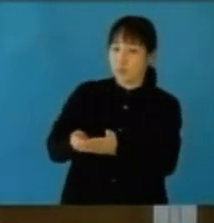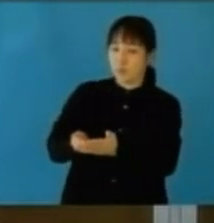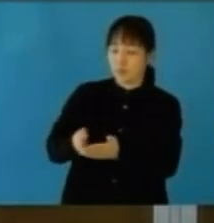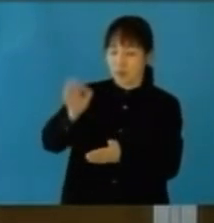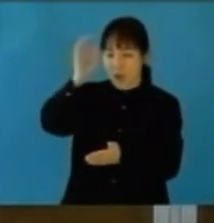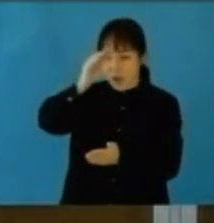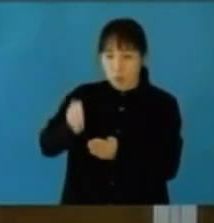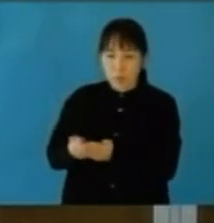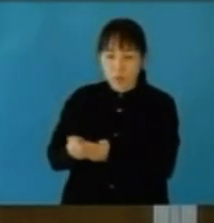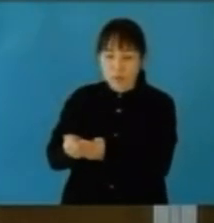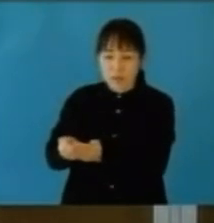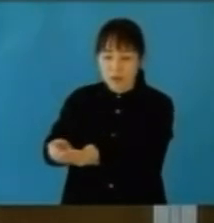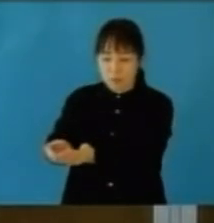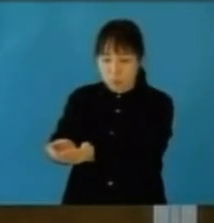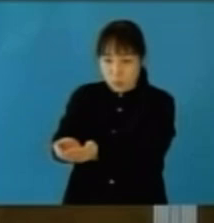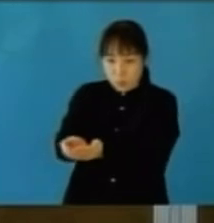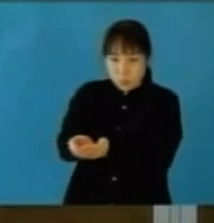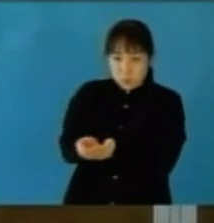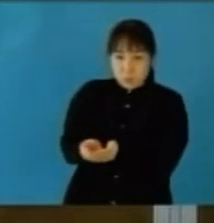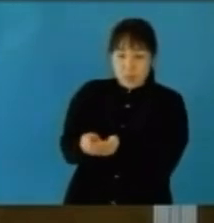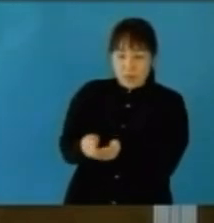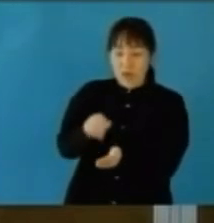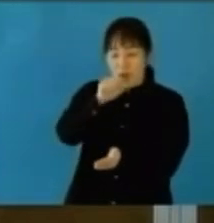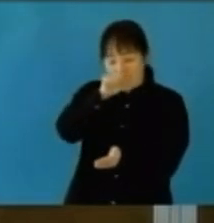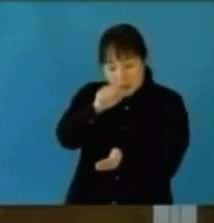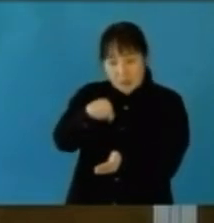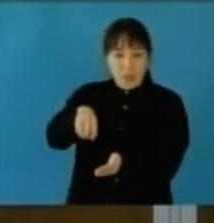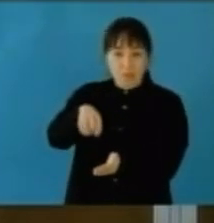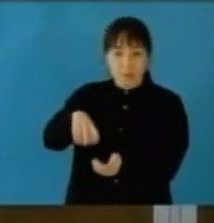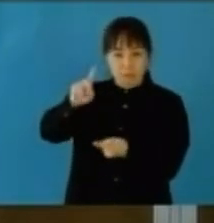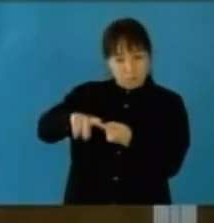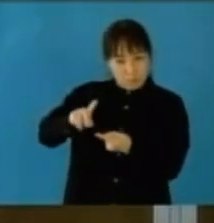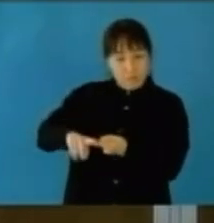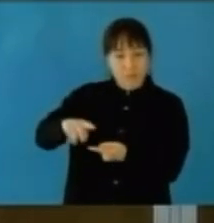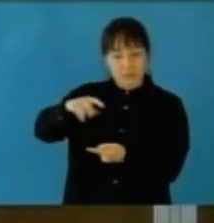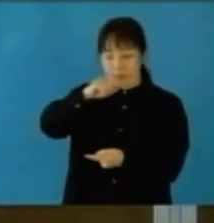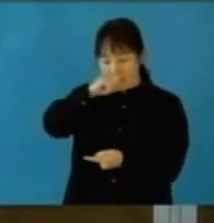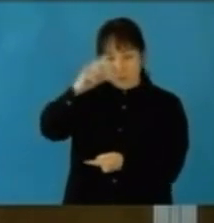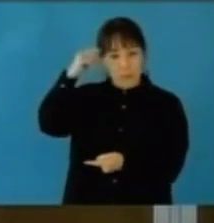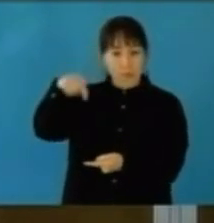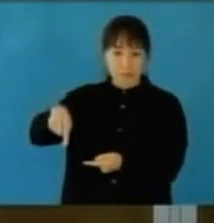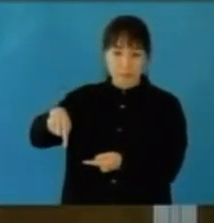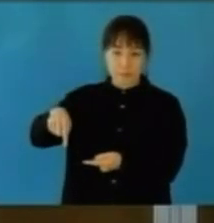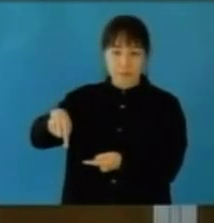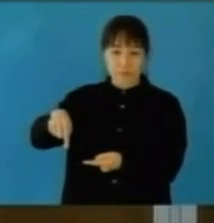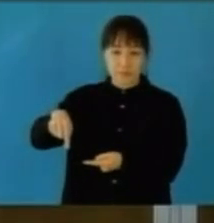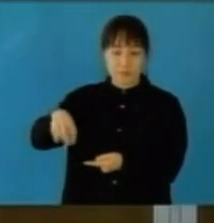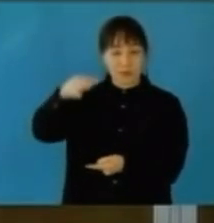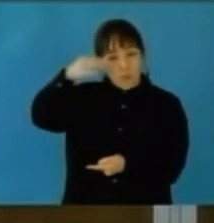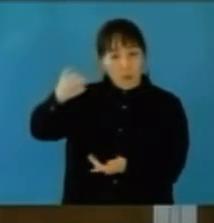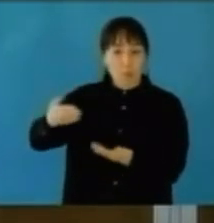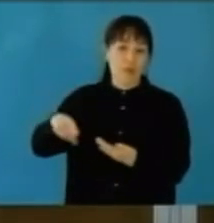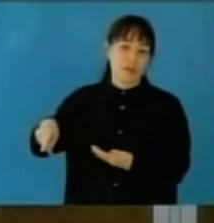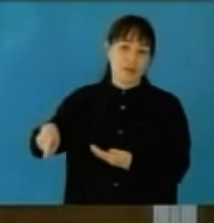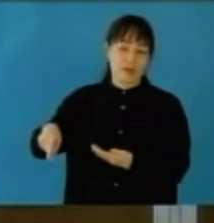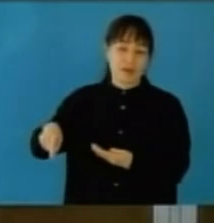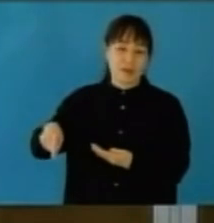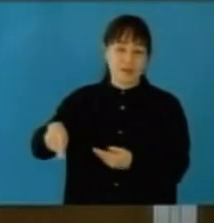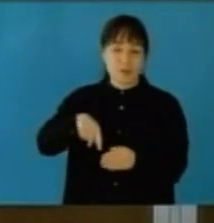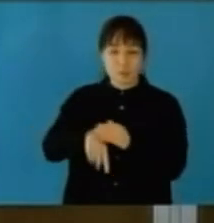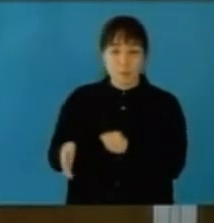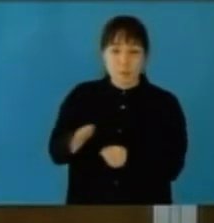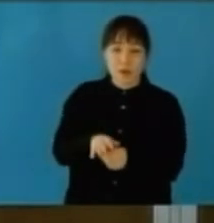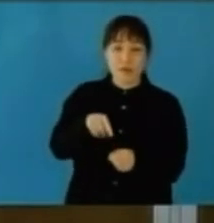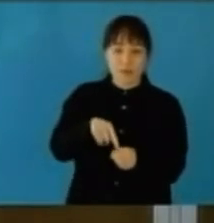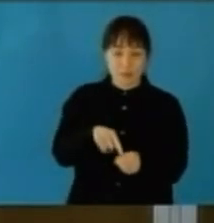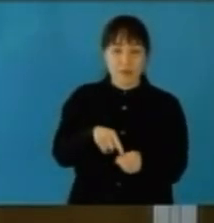が入ってくる場所としては非常に最適な場所であるというふうに高い評価をいただいておりますので、まあ、そういった要素も踏まえて、そのよう